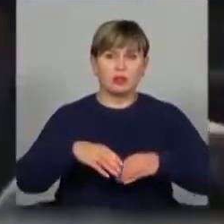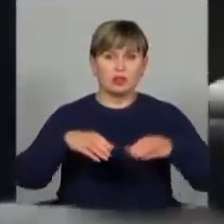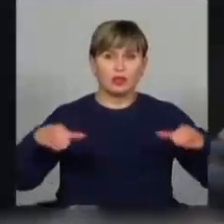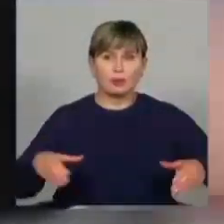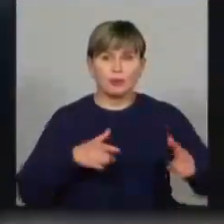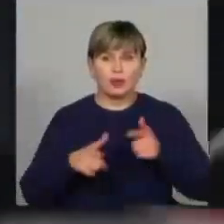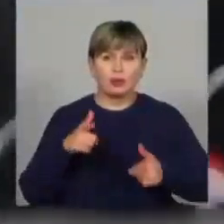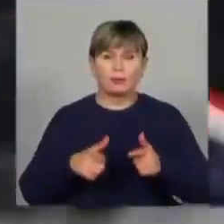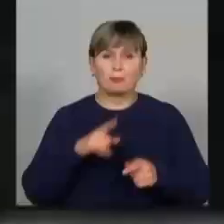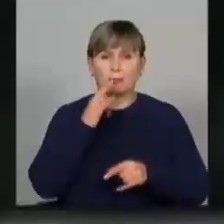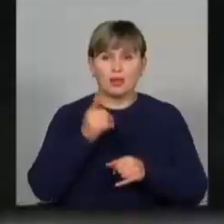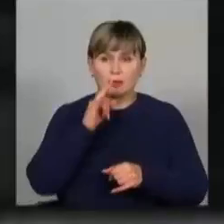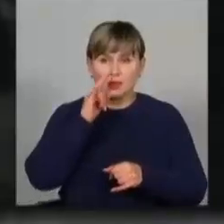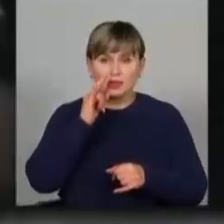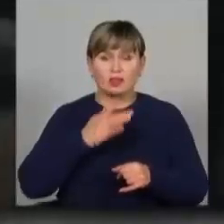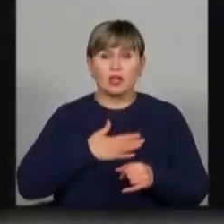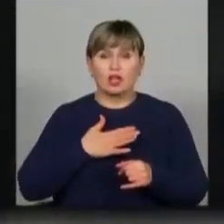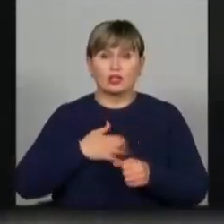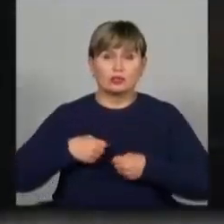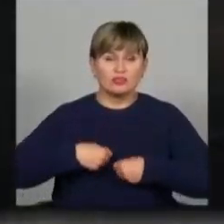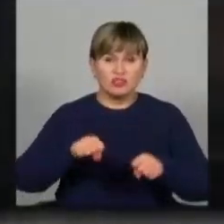бензин тоже наших избивали калечили